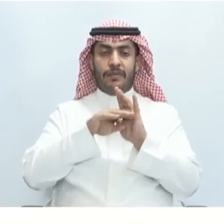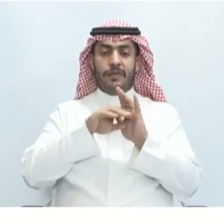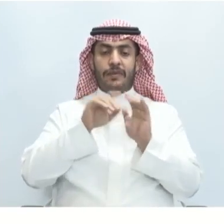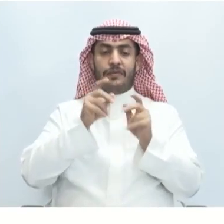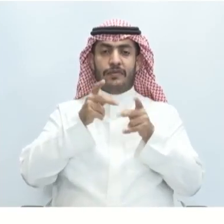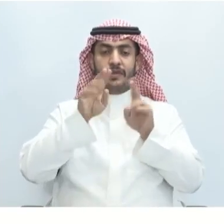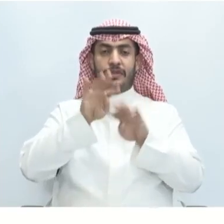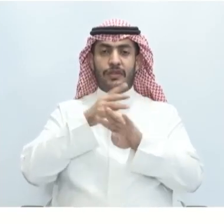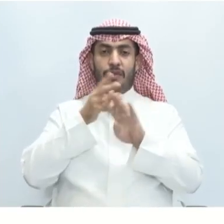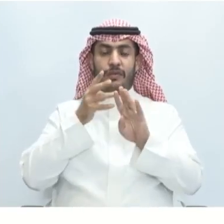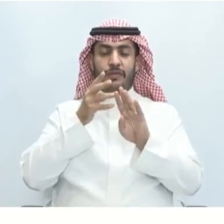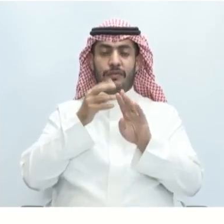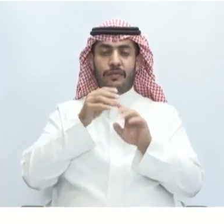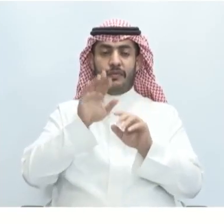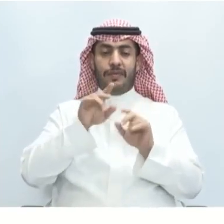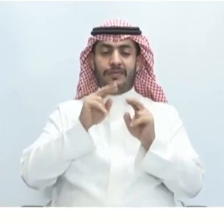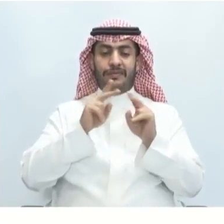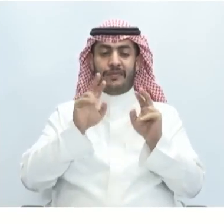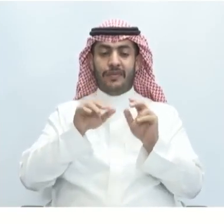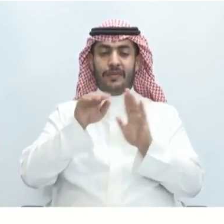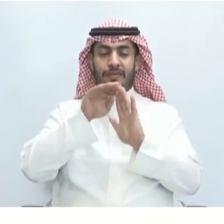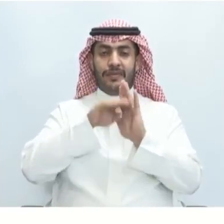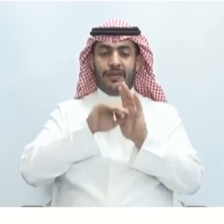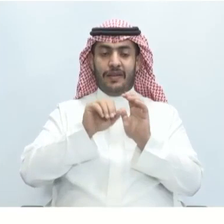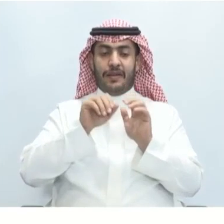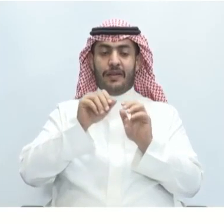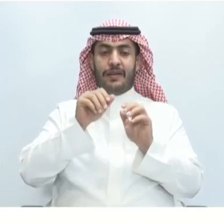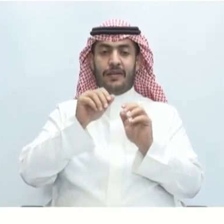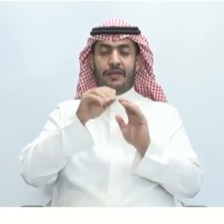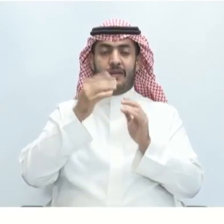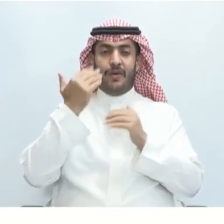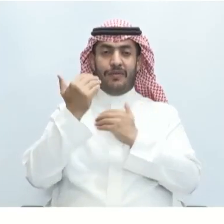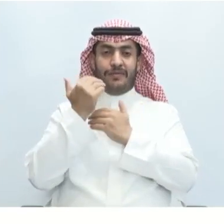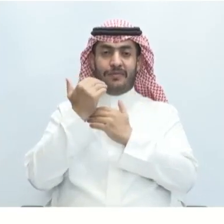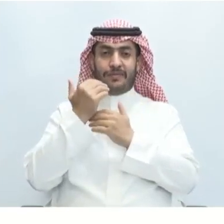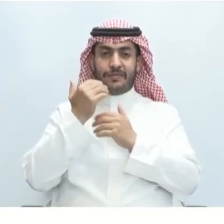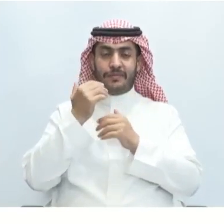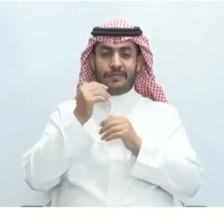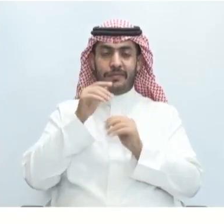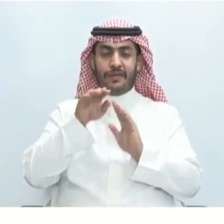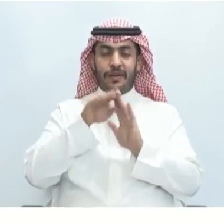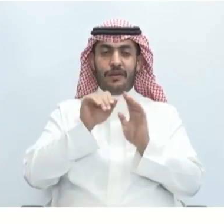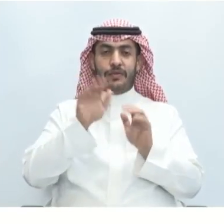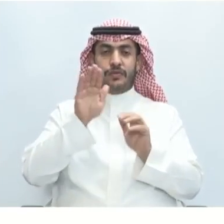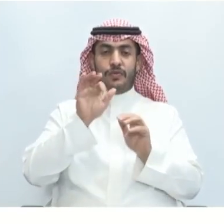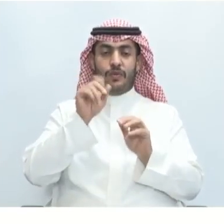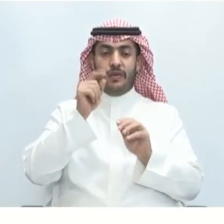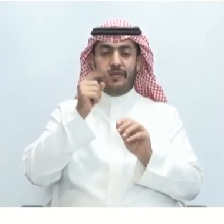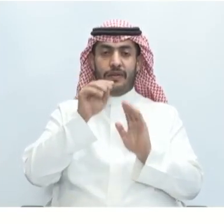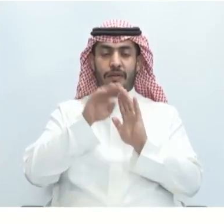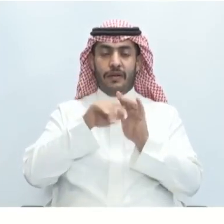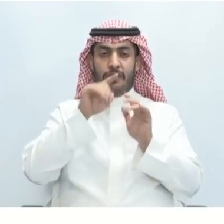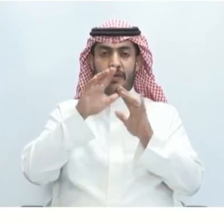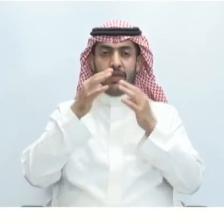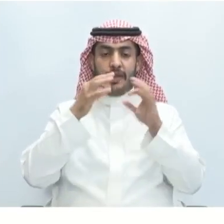انشاءها في هذا الجدول لدينا عده نقاط في قائمه الدخل كما تعلمنا سابقا في اداه سولفر لابد ان نوجد